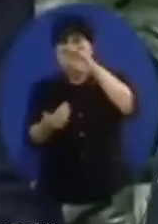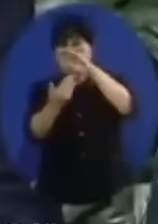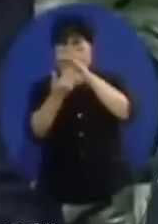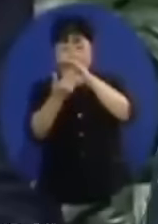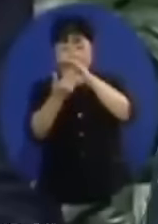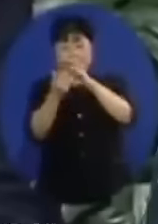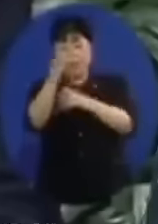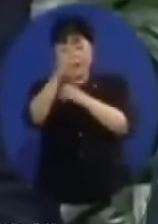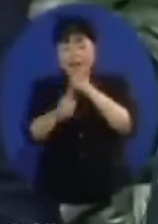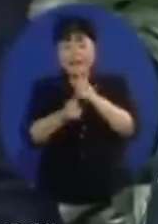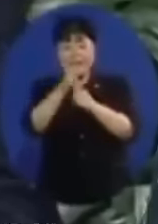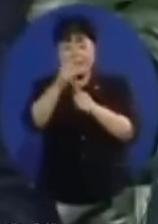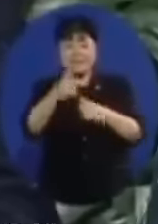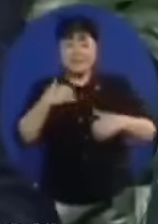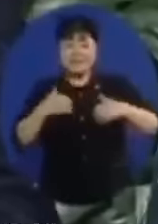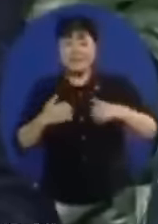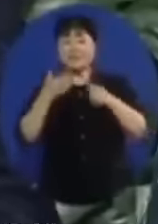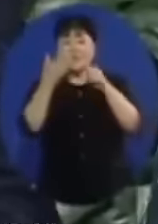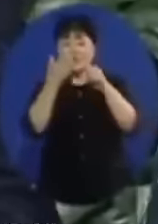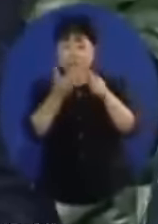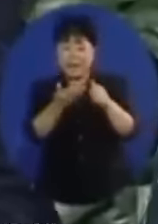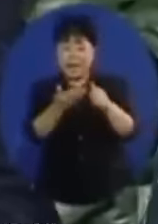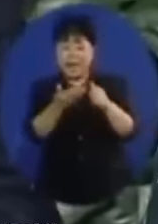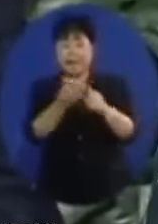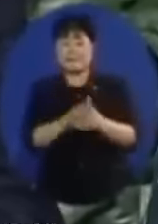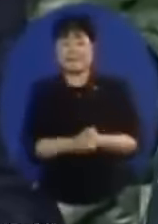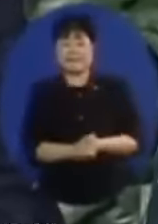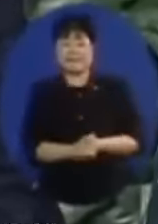이루시고 하나님을 기쁘시게 했다는 것입니다.